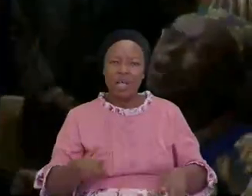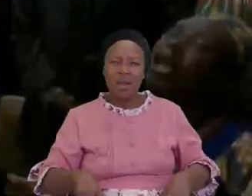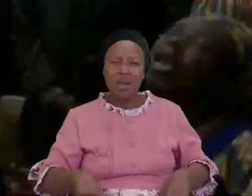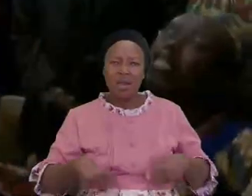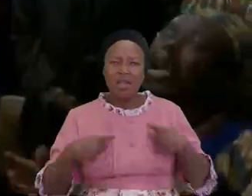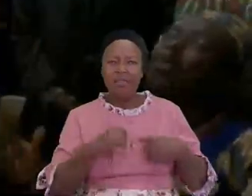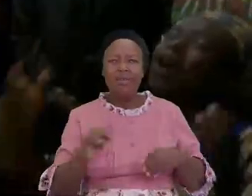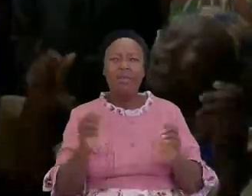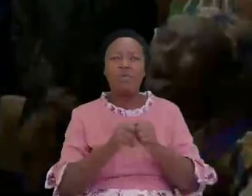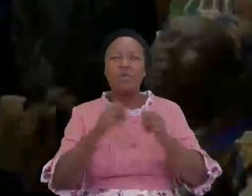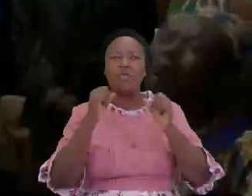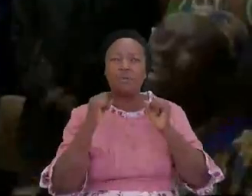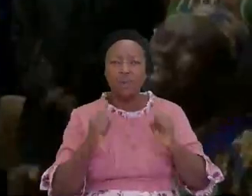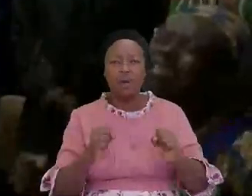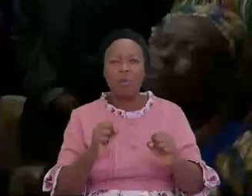Vive avec puissance.